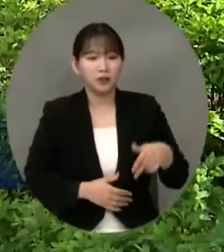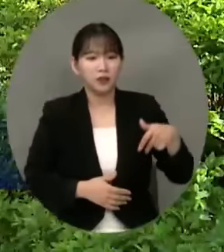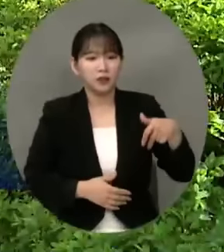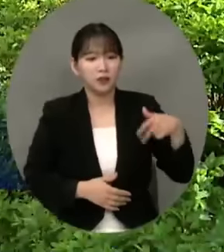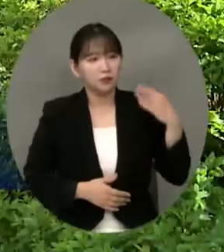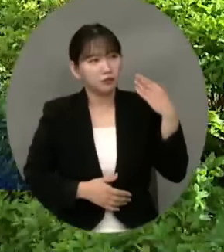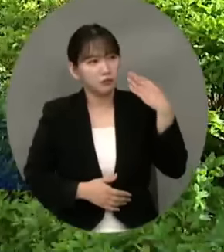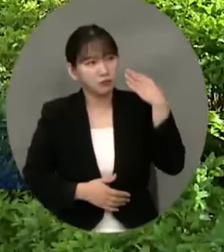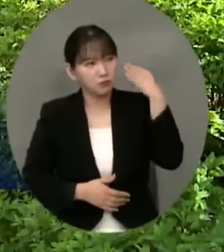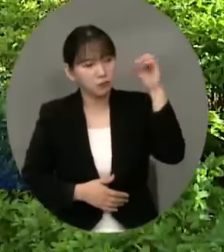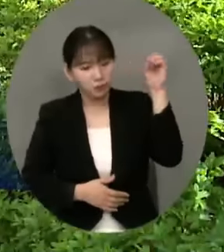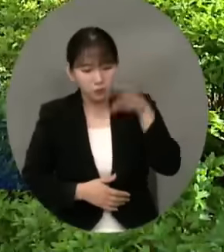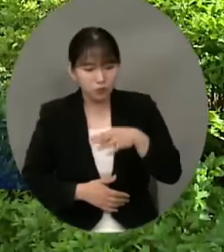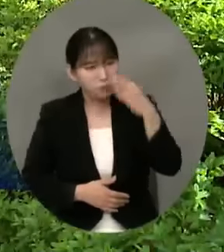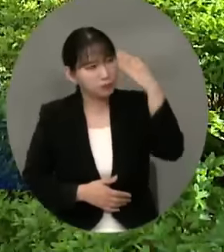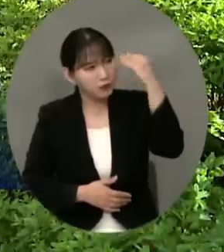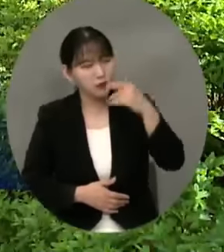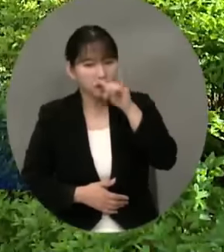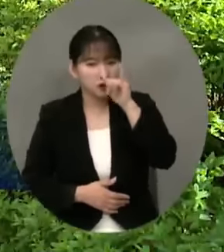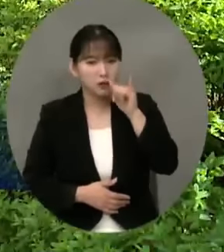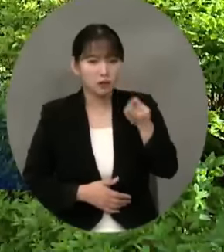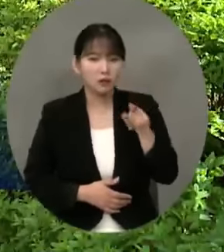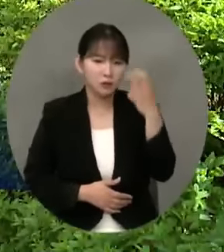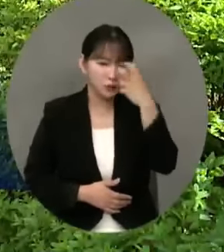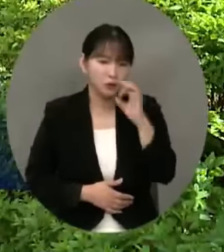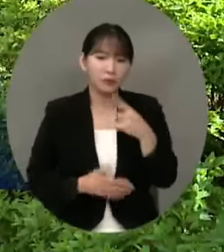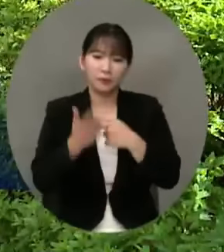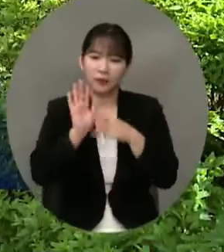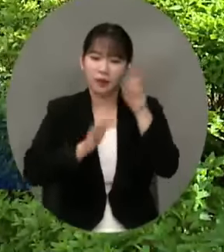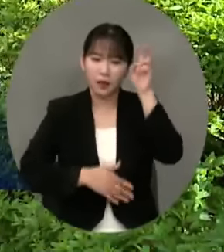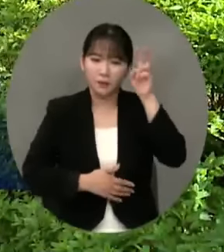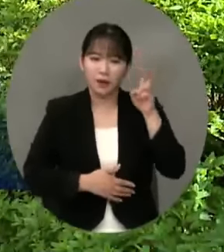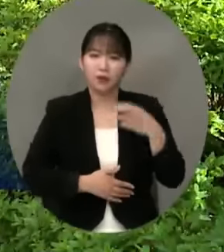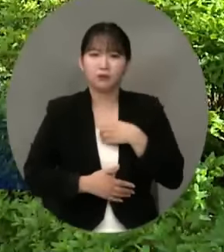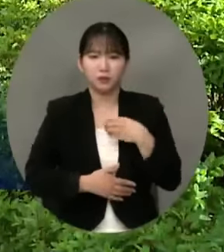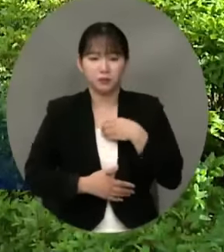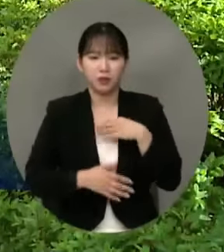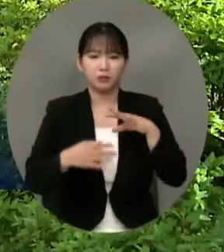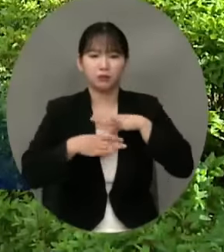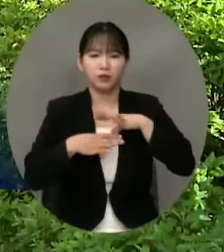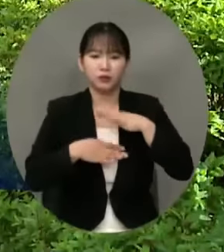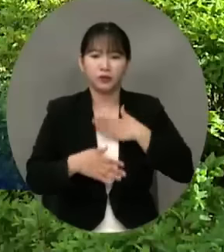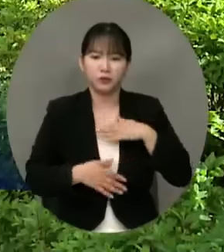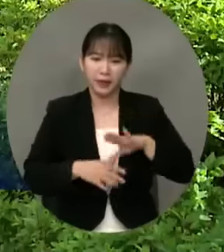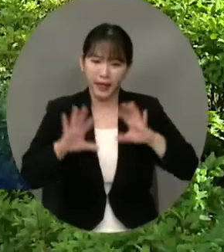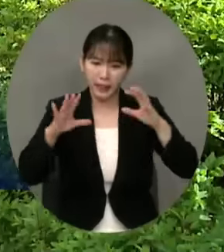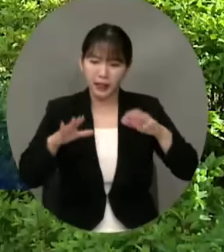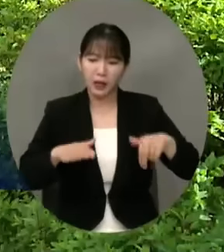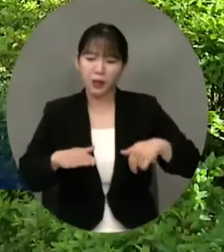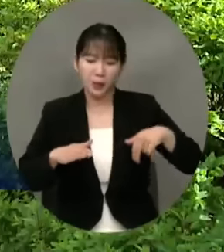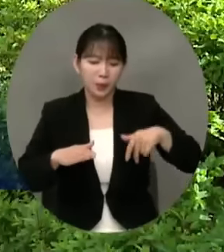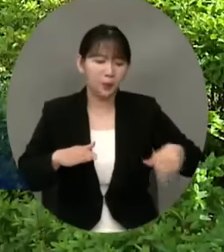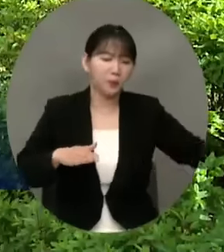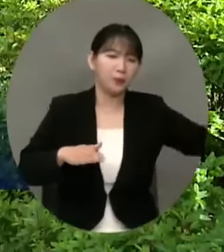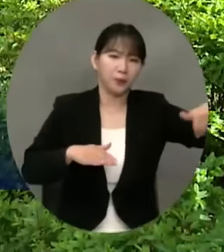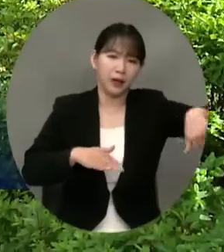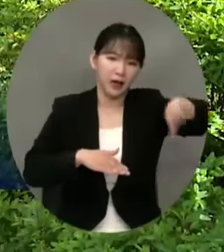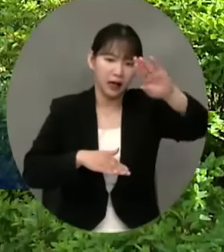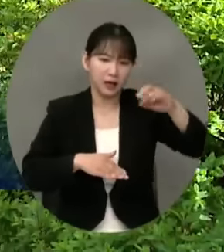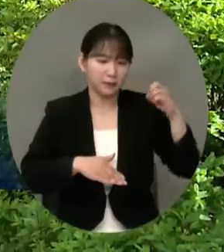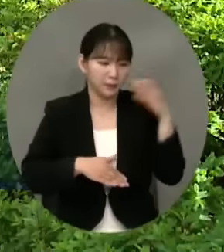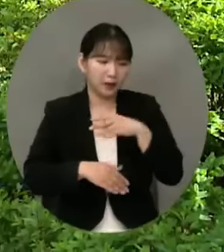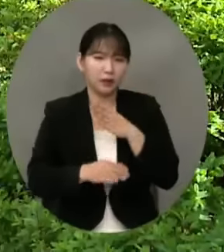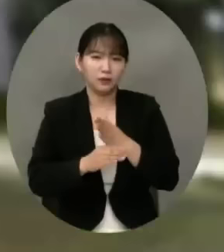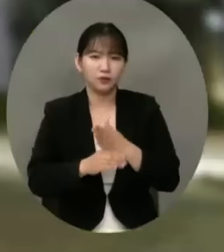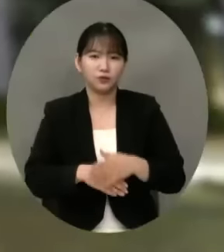걸 보긴 했다곤 하는데 조사를 통해서 밝혀지긴 하겠지만 위험하죠. 무서워서 저도 아이들한테 돌아서 가라고 얘기를